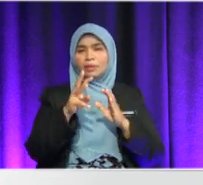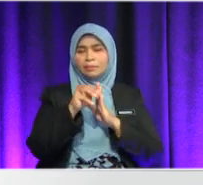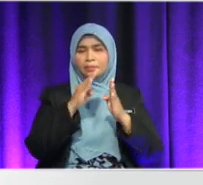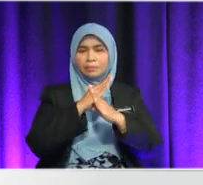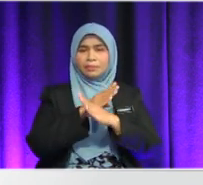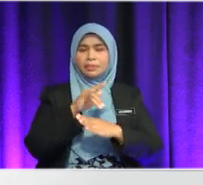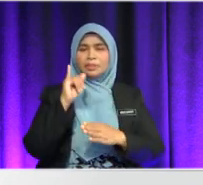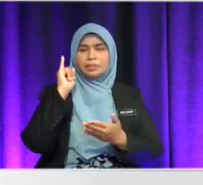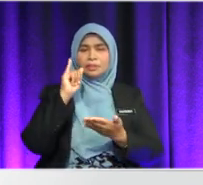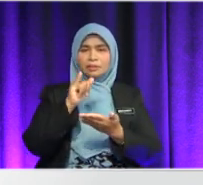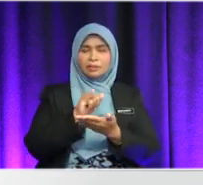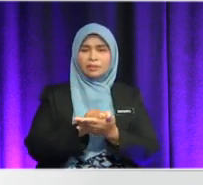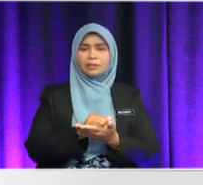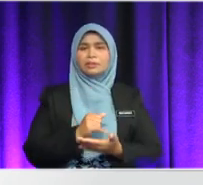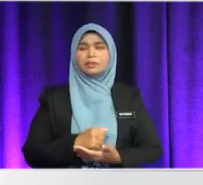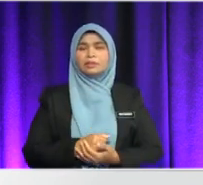iman kita